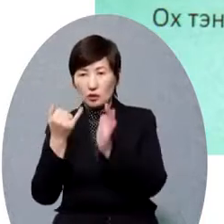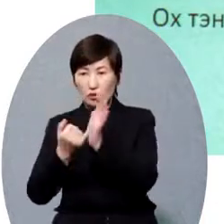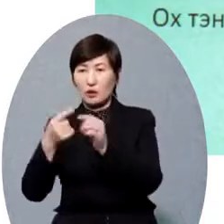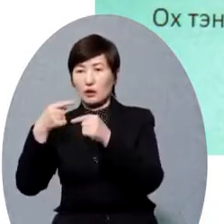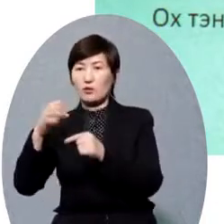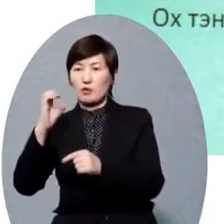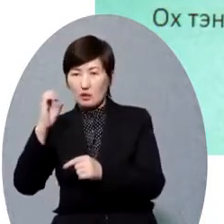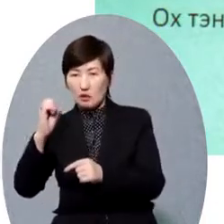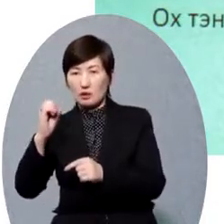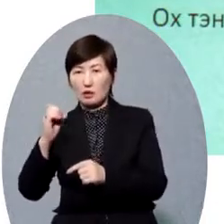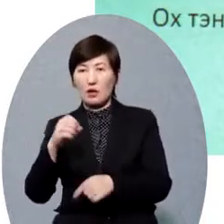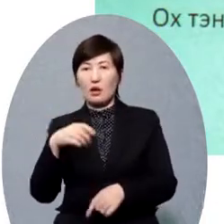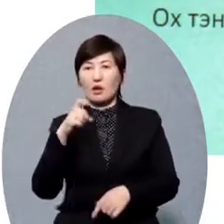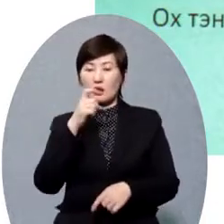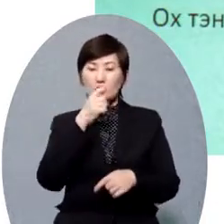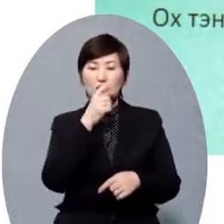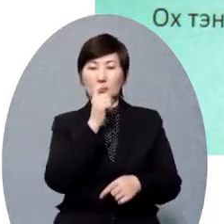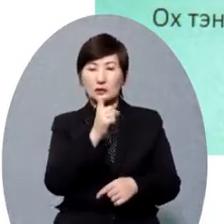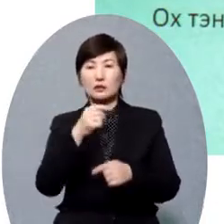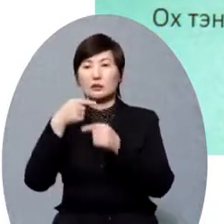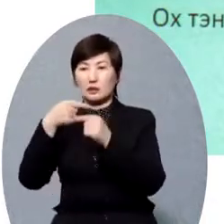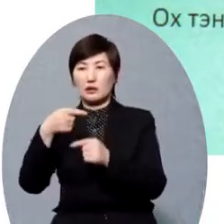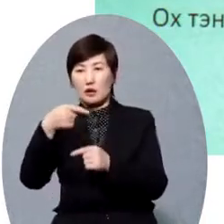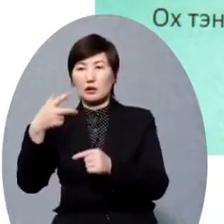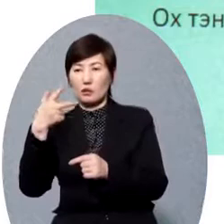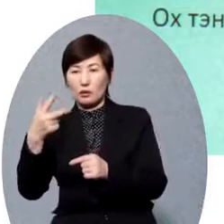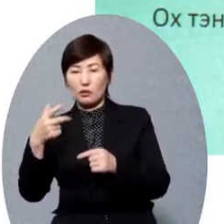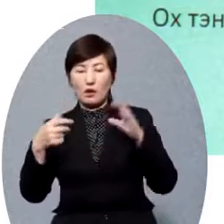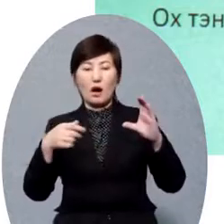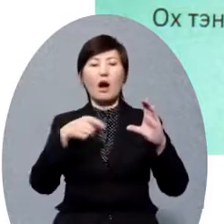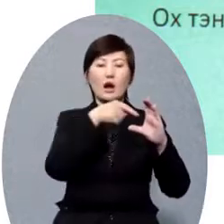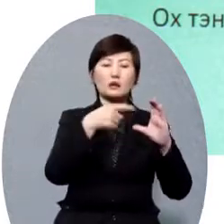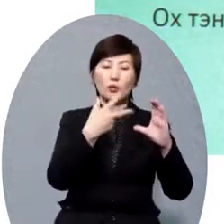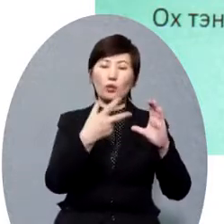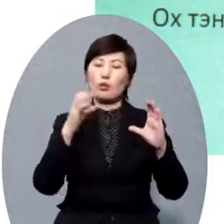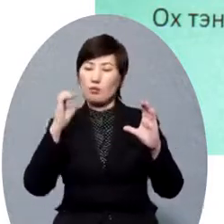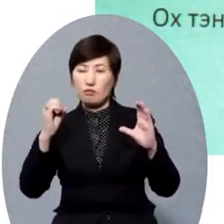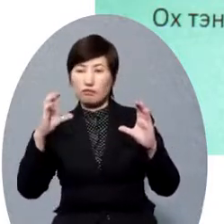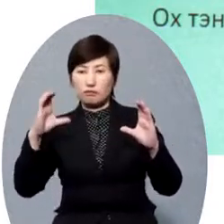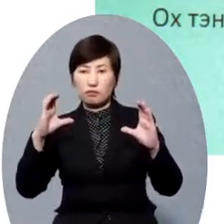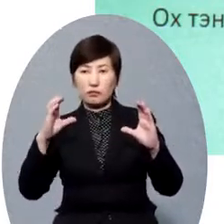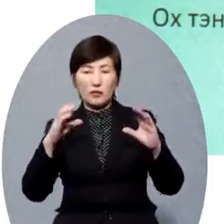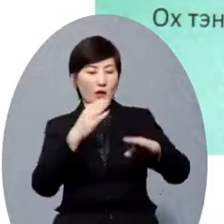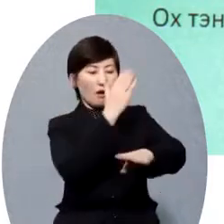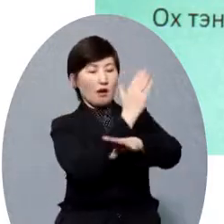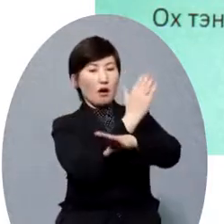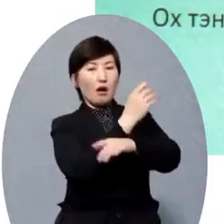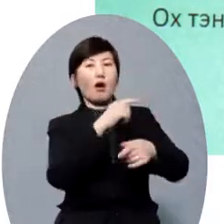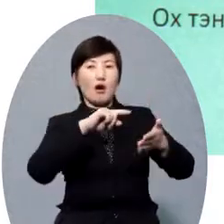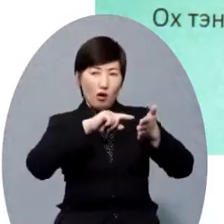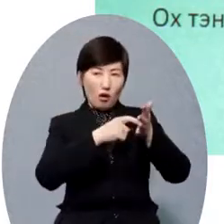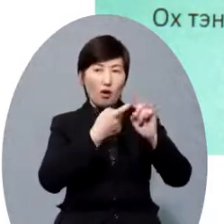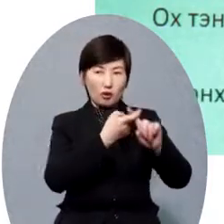2x тэнцүү хасах 6, x тэнцүү хасах 3 буюу хасах 3 0 цэгээр Ox тэнхлийг огтлж